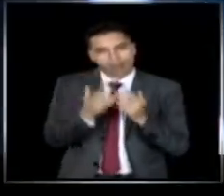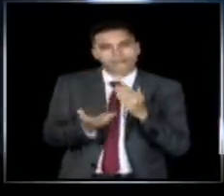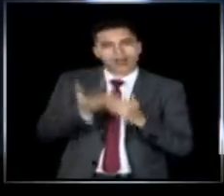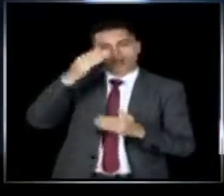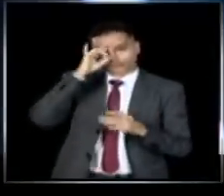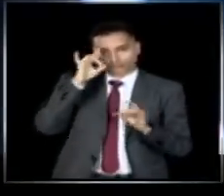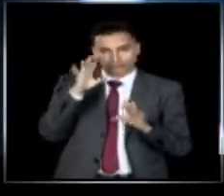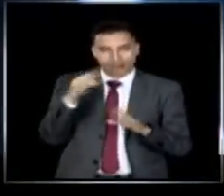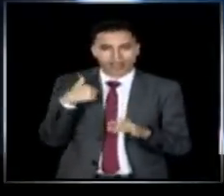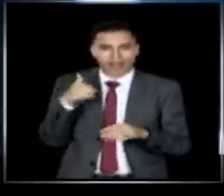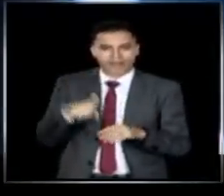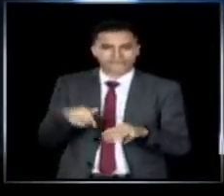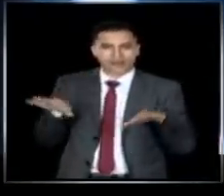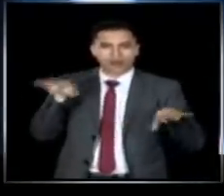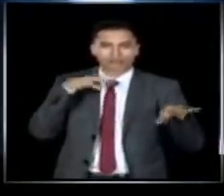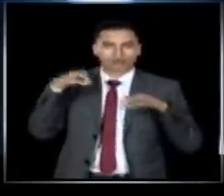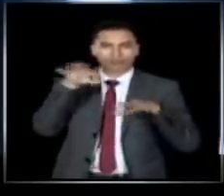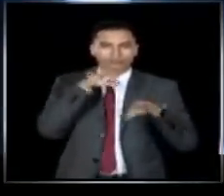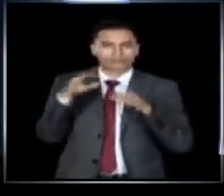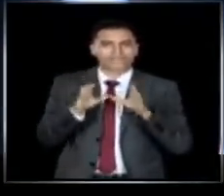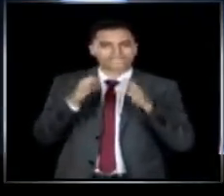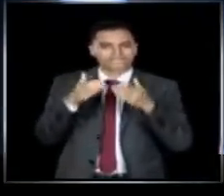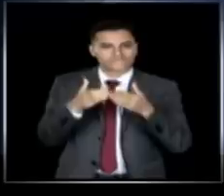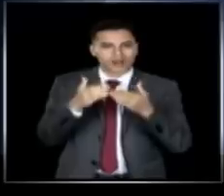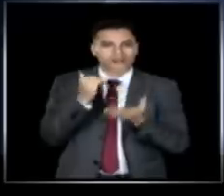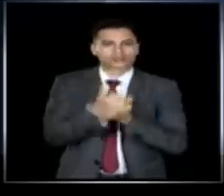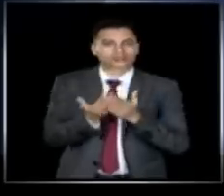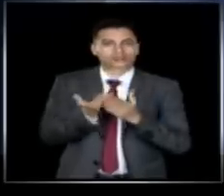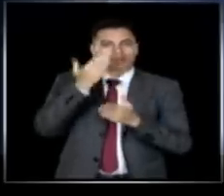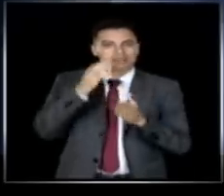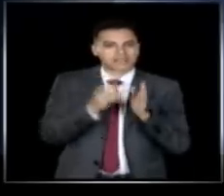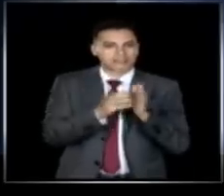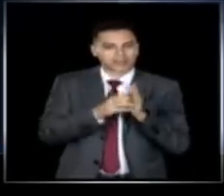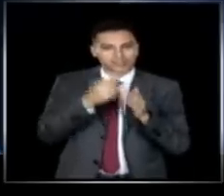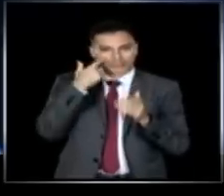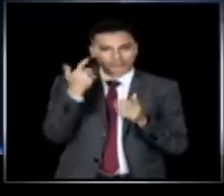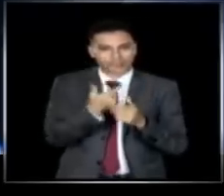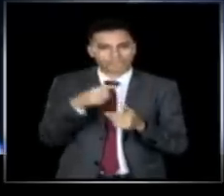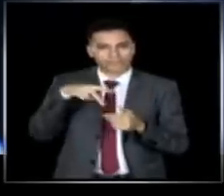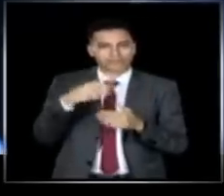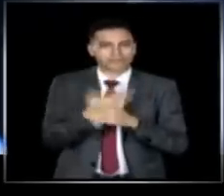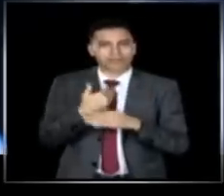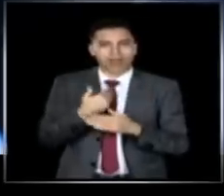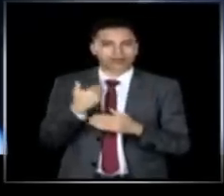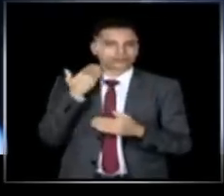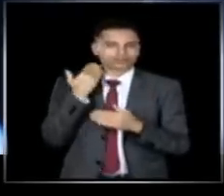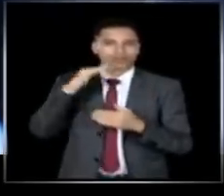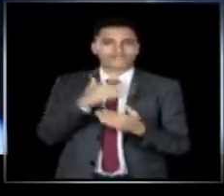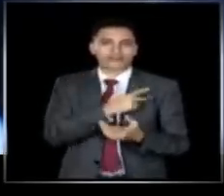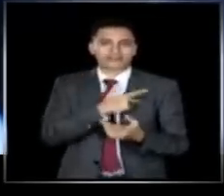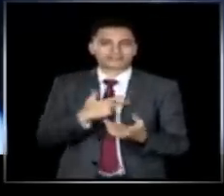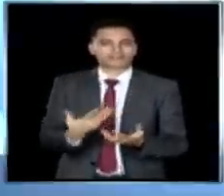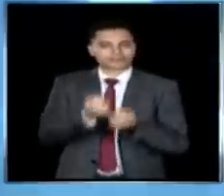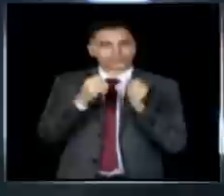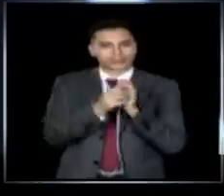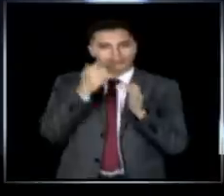طريق الجامعة من سنة كذا تصفية، اختاروا أقوى 8 يمثلوا جامعة عين شمس، وإن شاء الله هنكون قد الثقة اللي الجامعة وضعتها فينا ونعمل مستوى يليق بجامعة